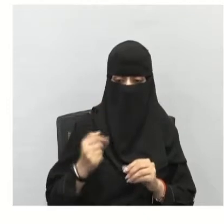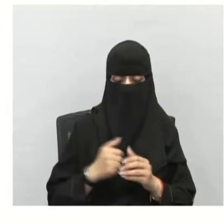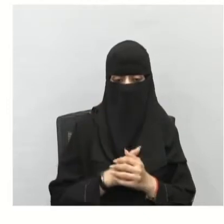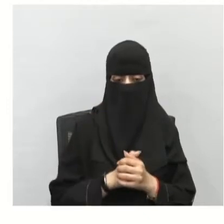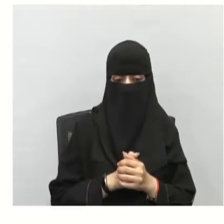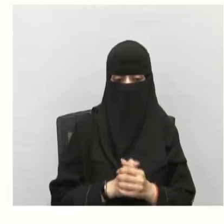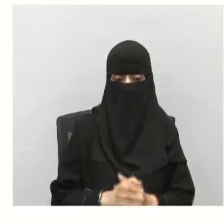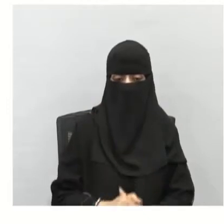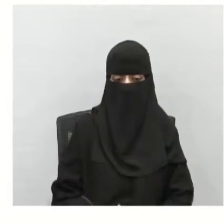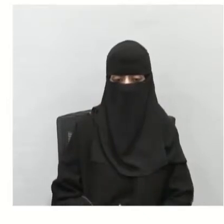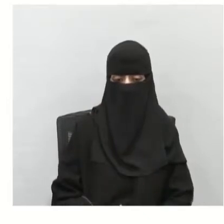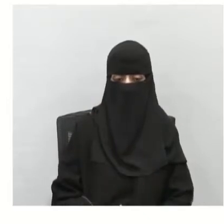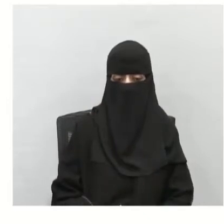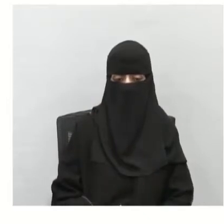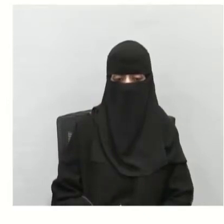المربع.